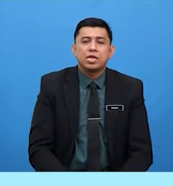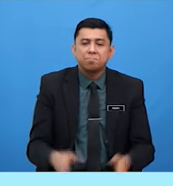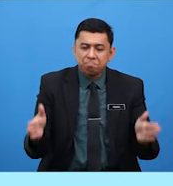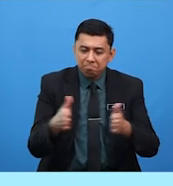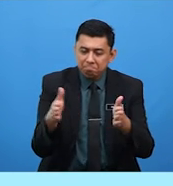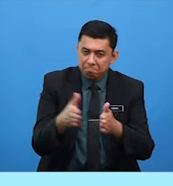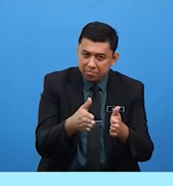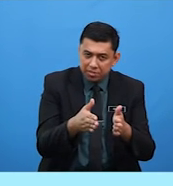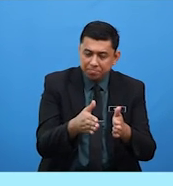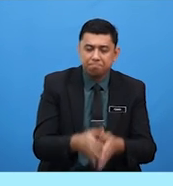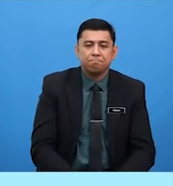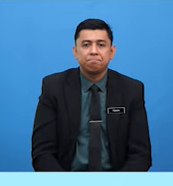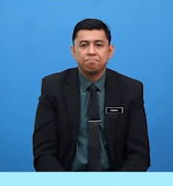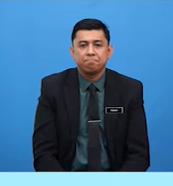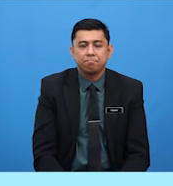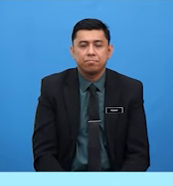mengecil.